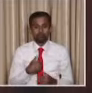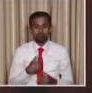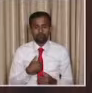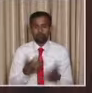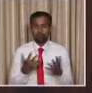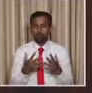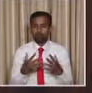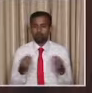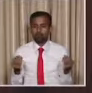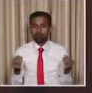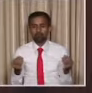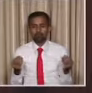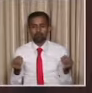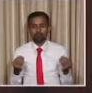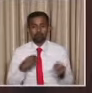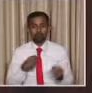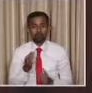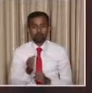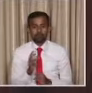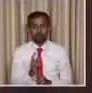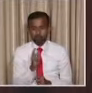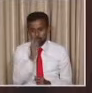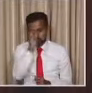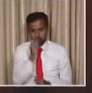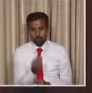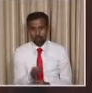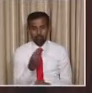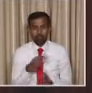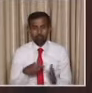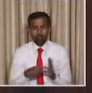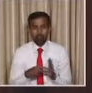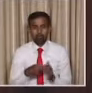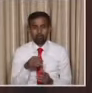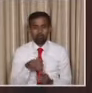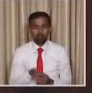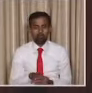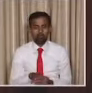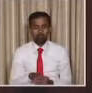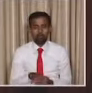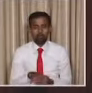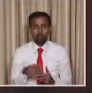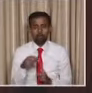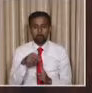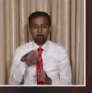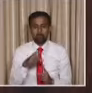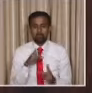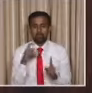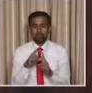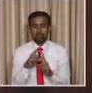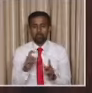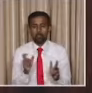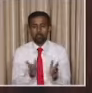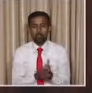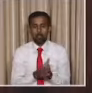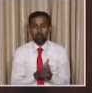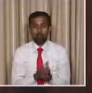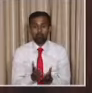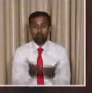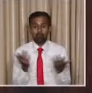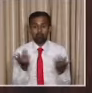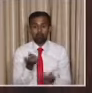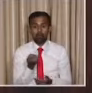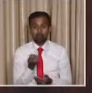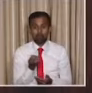සංවිධාන නැති කරමින් අපි ජනාධිපතිතුමා ඉදිරිපත් කරපු අයවැය තුලින් ප්‍රාදේශීය දිස්ත්‍රික් සම්බන්ධීකරණ කමිටු හඳා විශාල